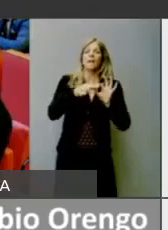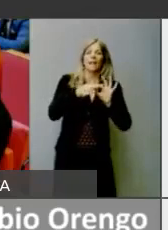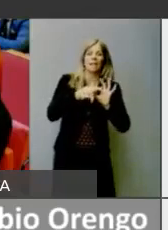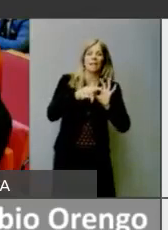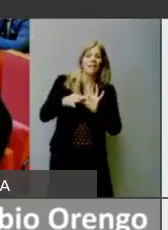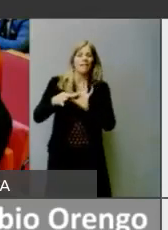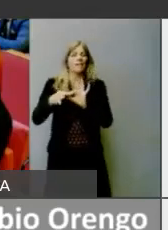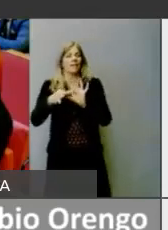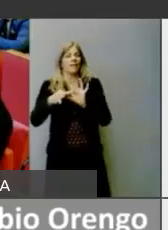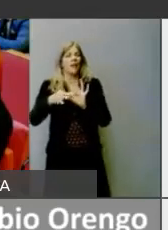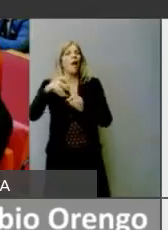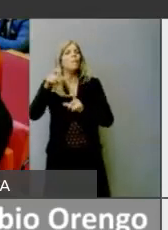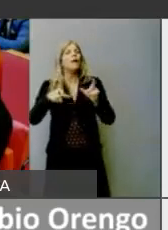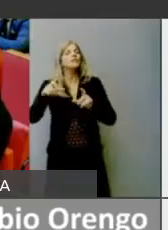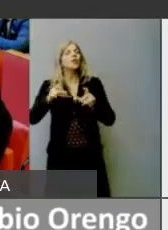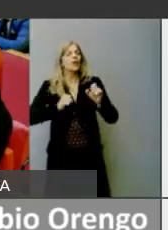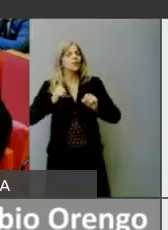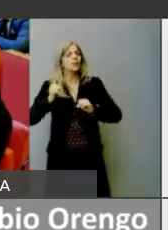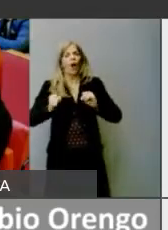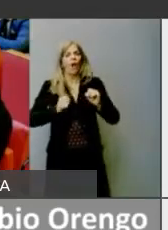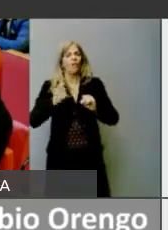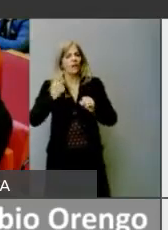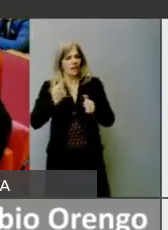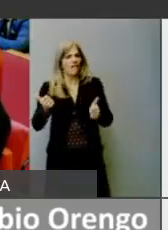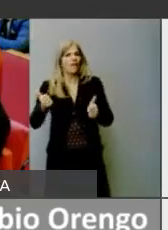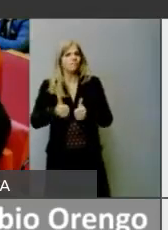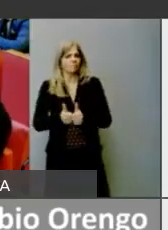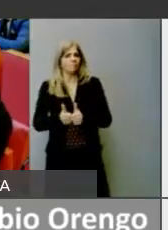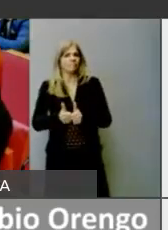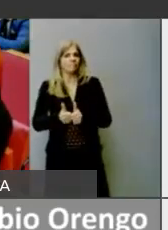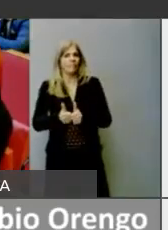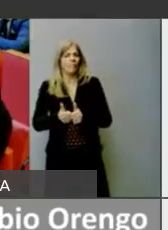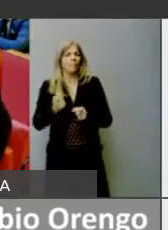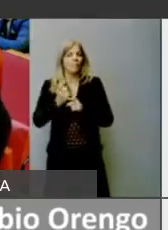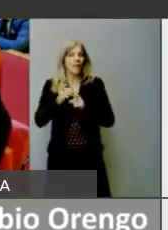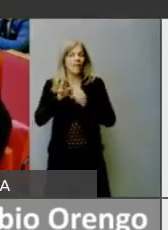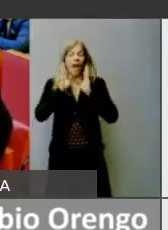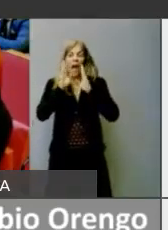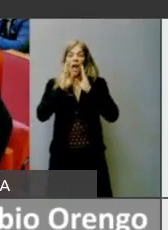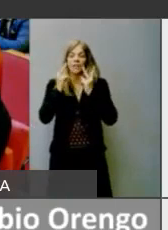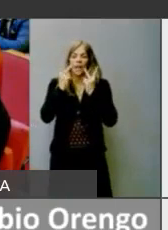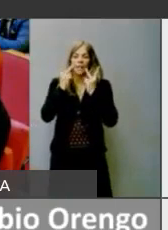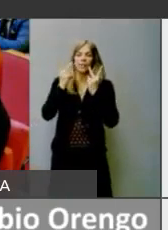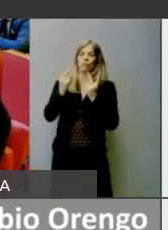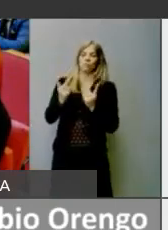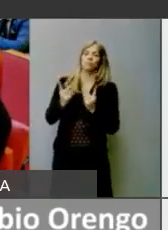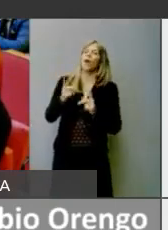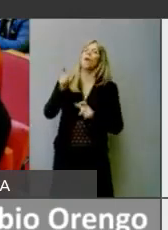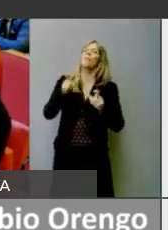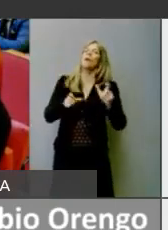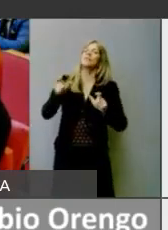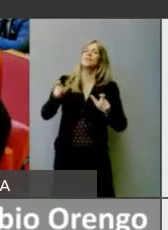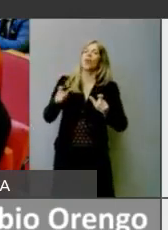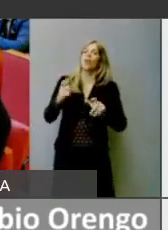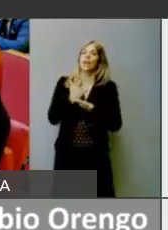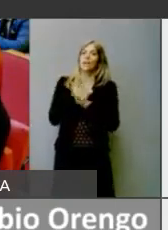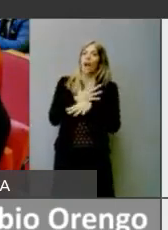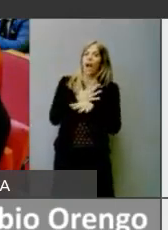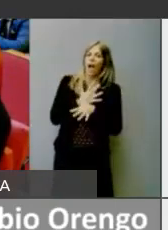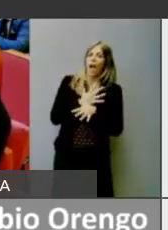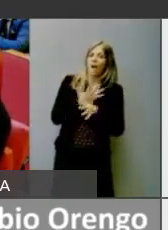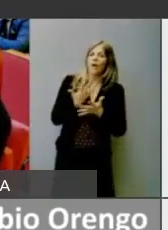e percepire le debolezze che spesso colpiscono